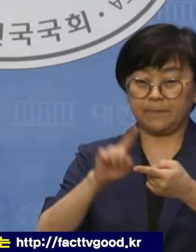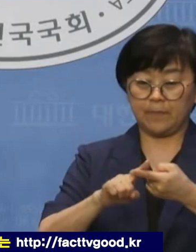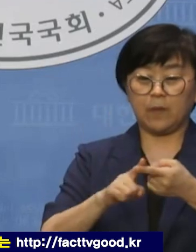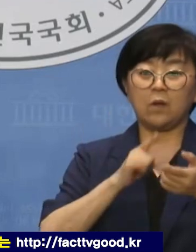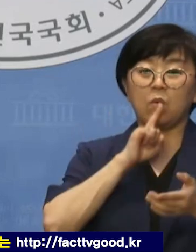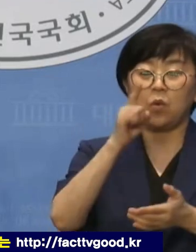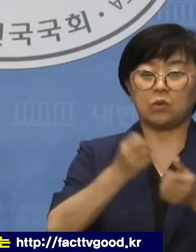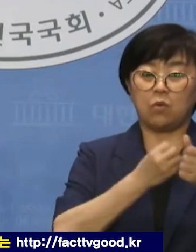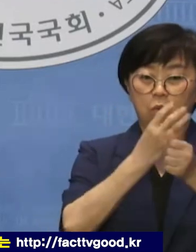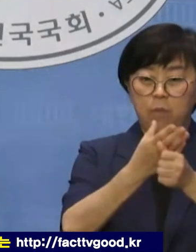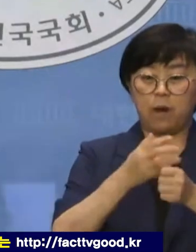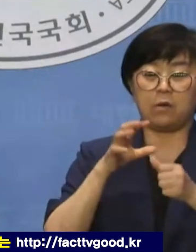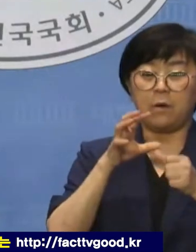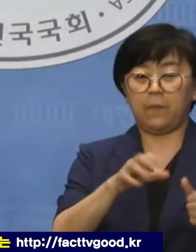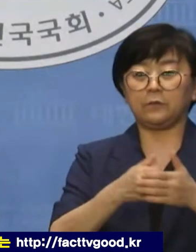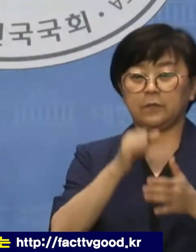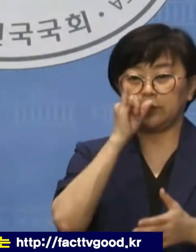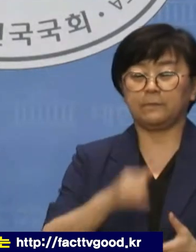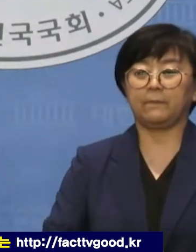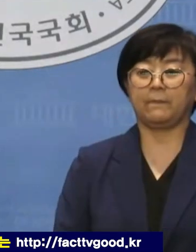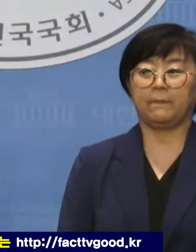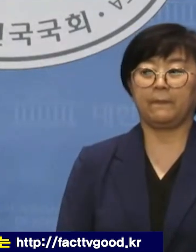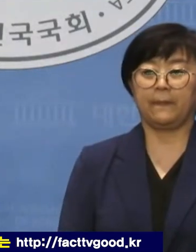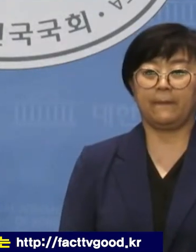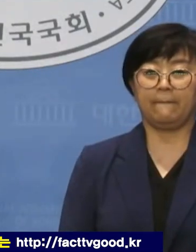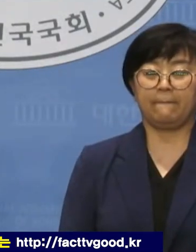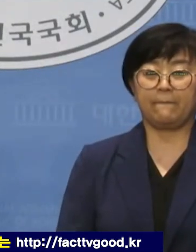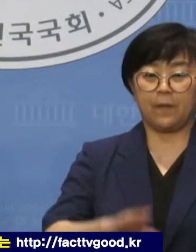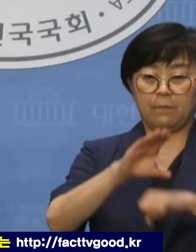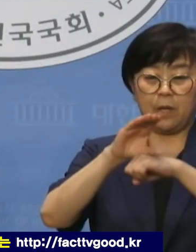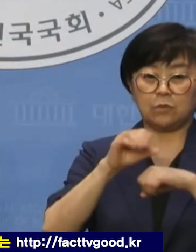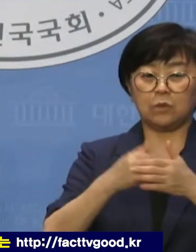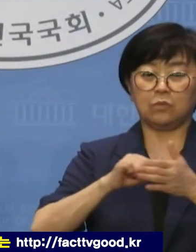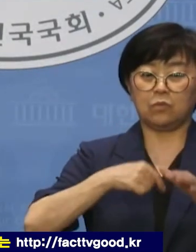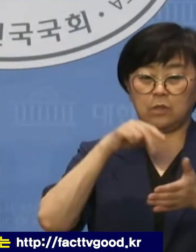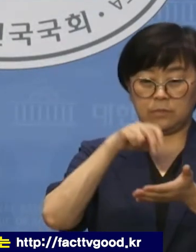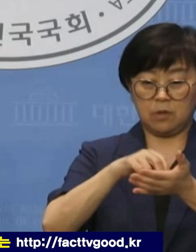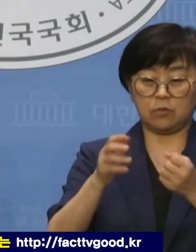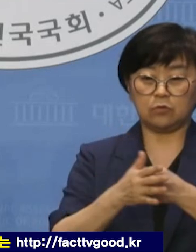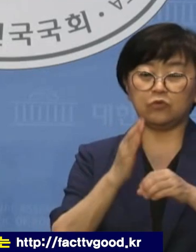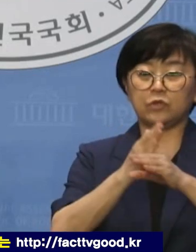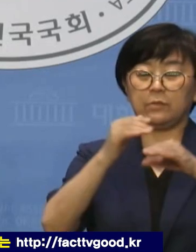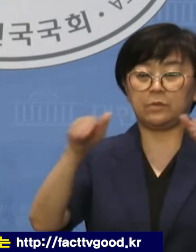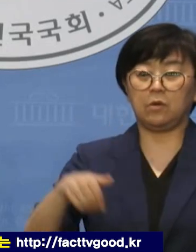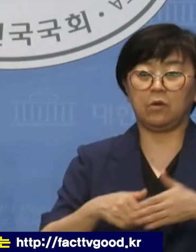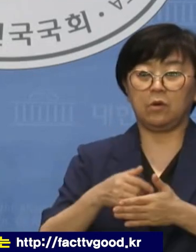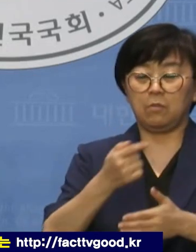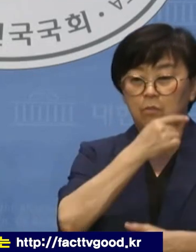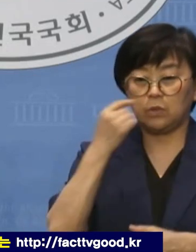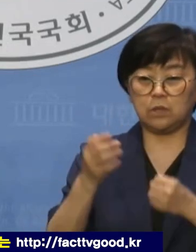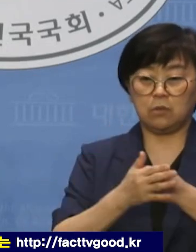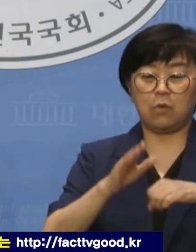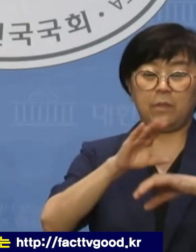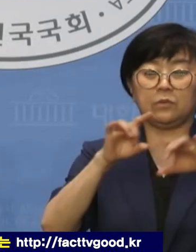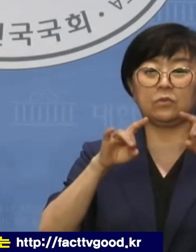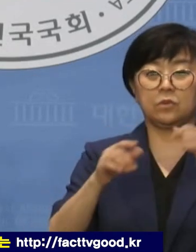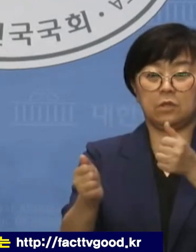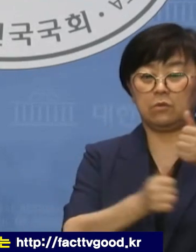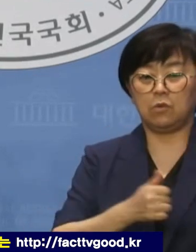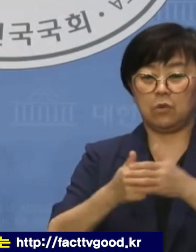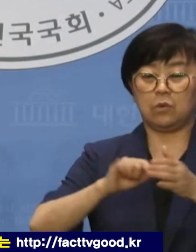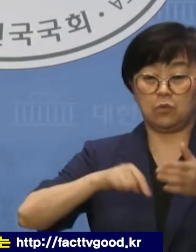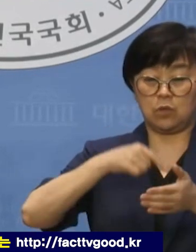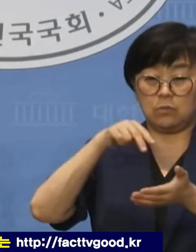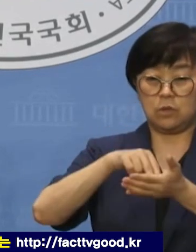대한 고소고발, 겁박도 빼놓지 않았습니다. 방송의 독립성, 중립성을 보장하고 방통위의